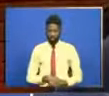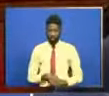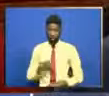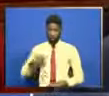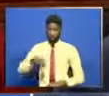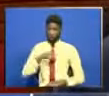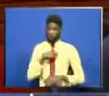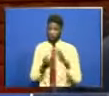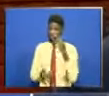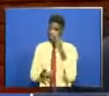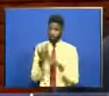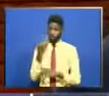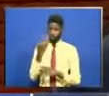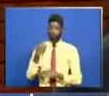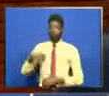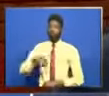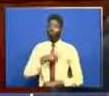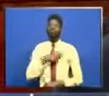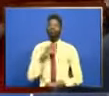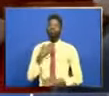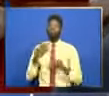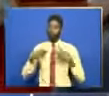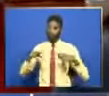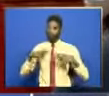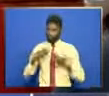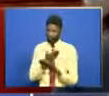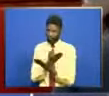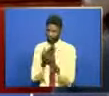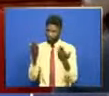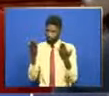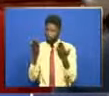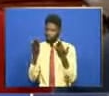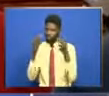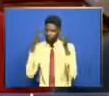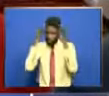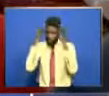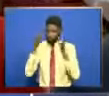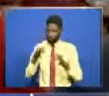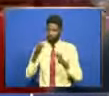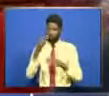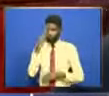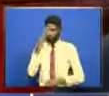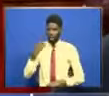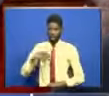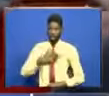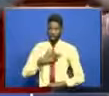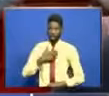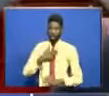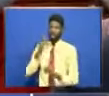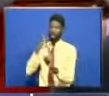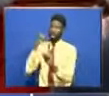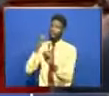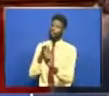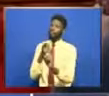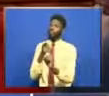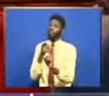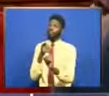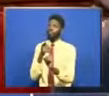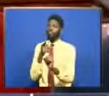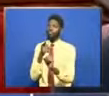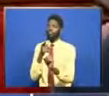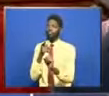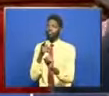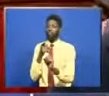Sisi tunataka wananchi wasome, kwa sababu nia yetu haswa